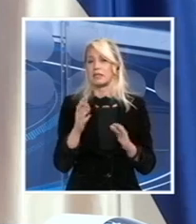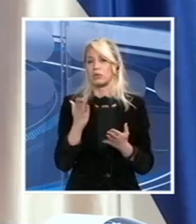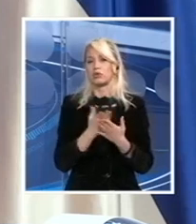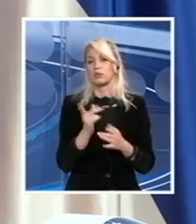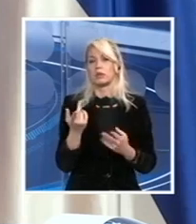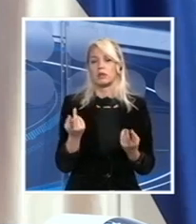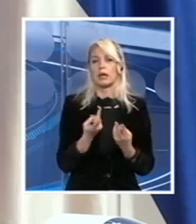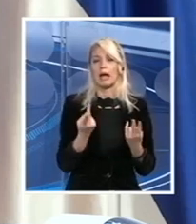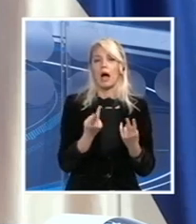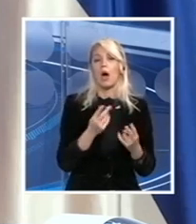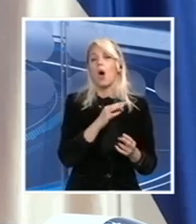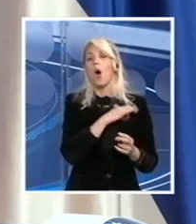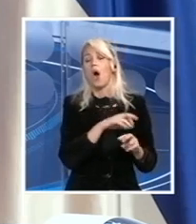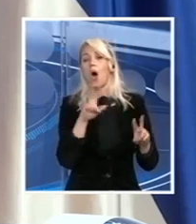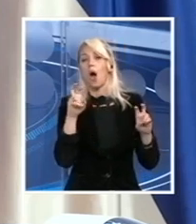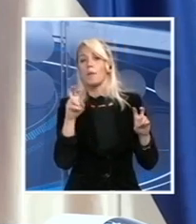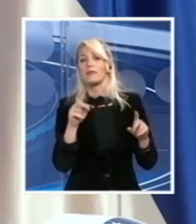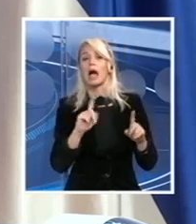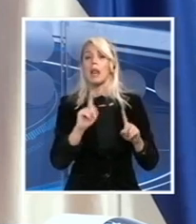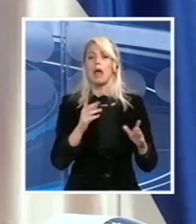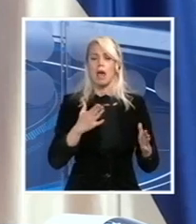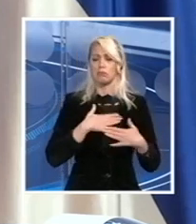obaveza, ali ne na našem nivou, nego međunarodnih.